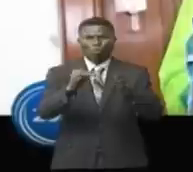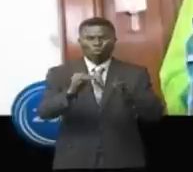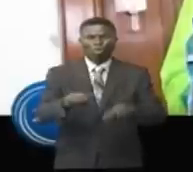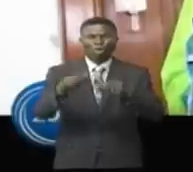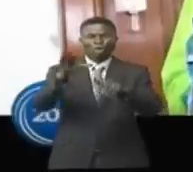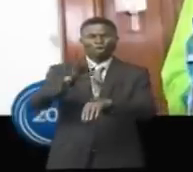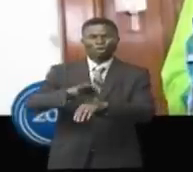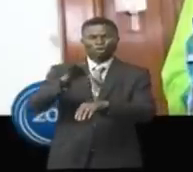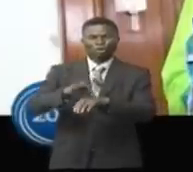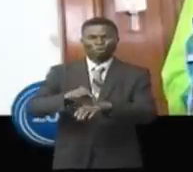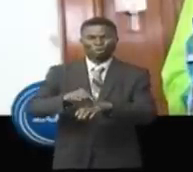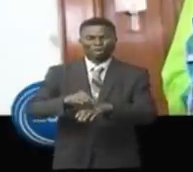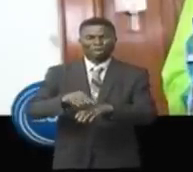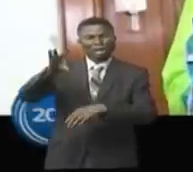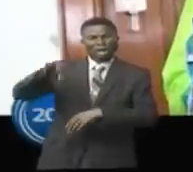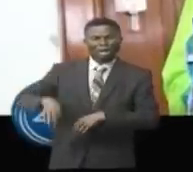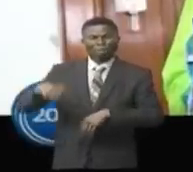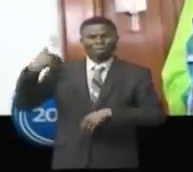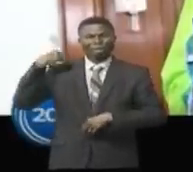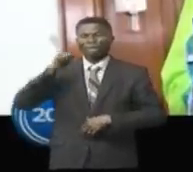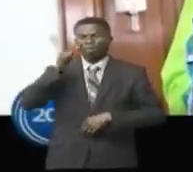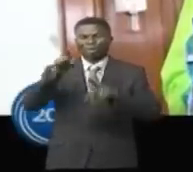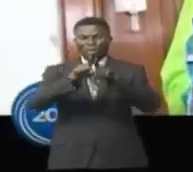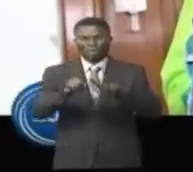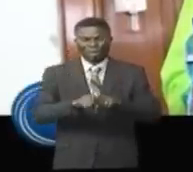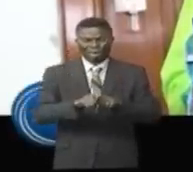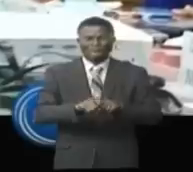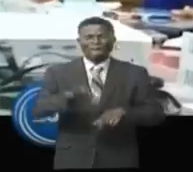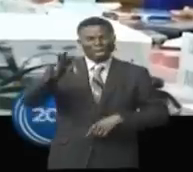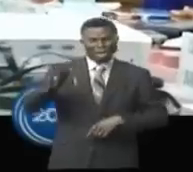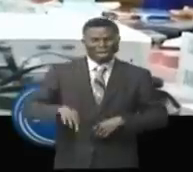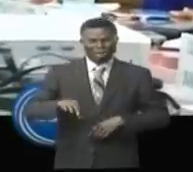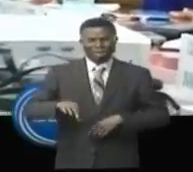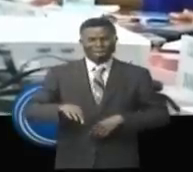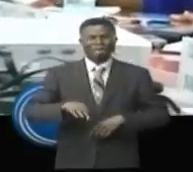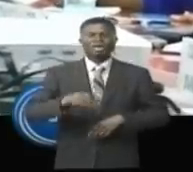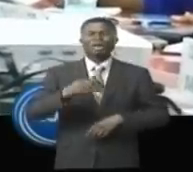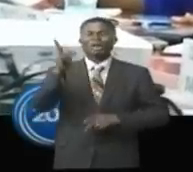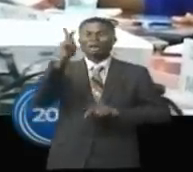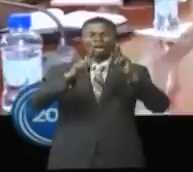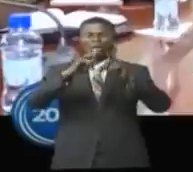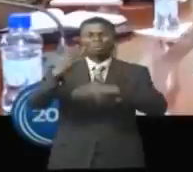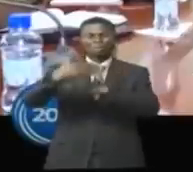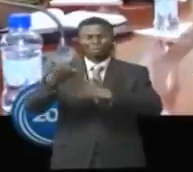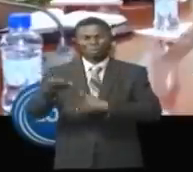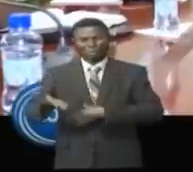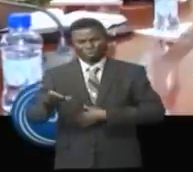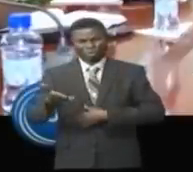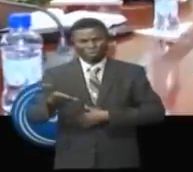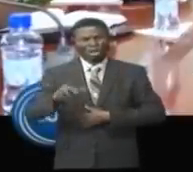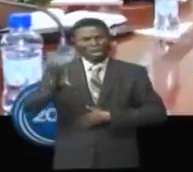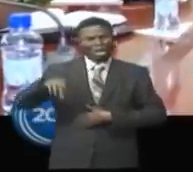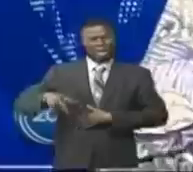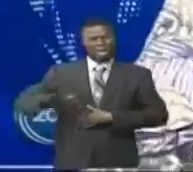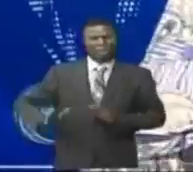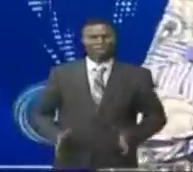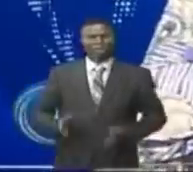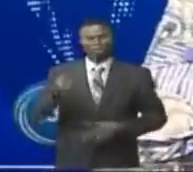privilégier non seulement les intérêts de l'État, mais aussi et surtout ceux des populations avoisinantes qui sont les